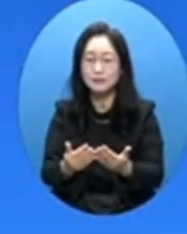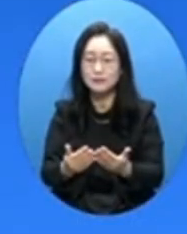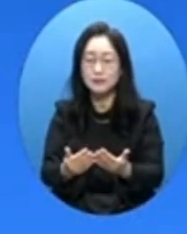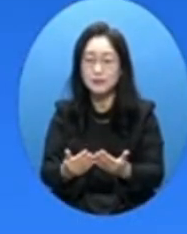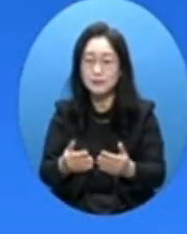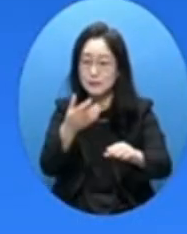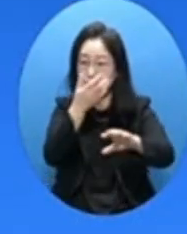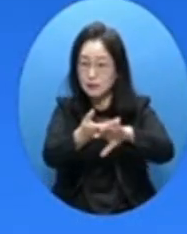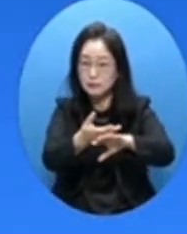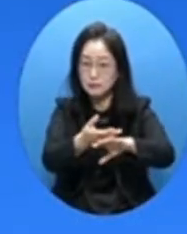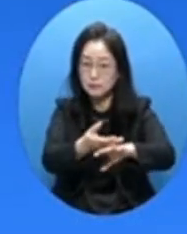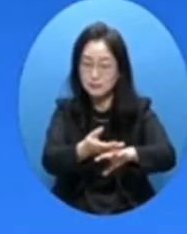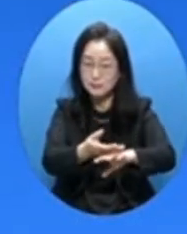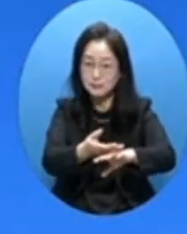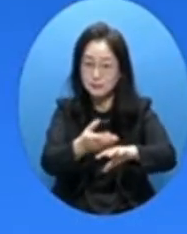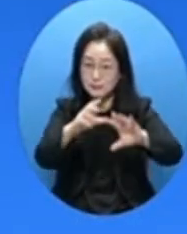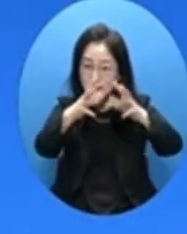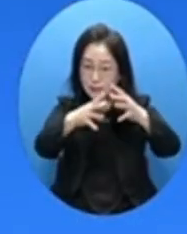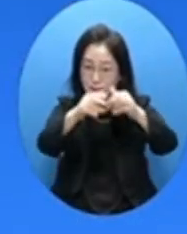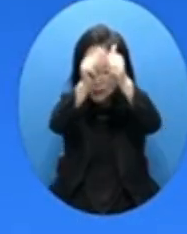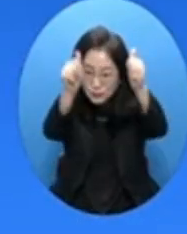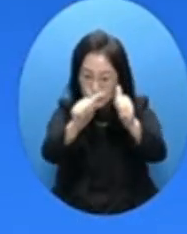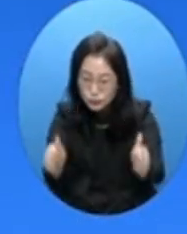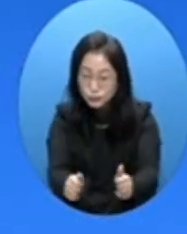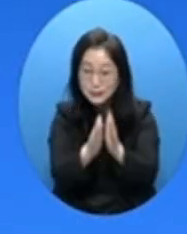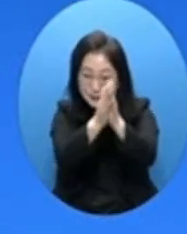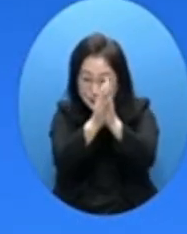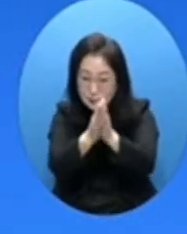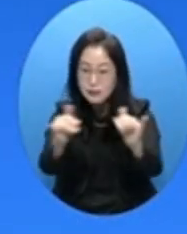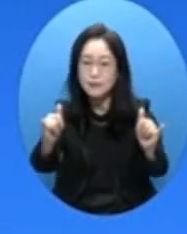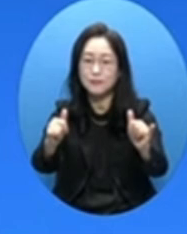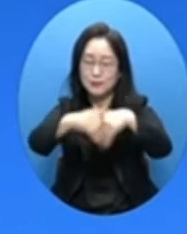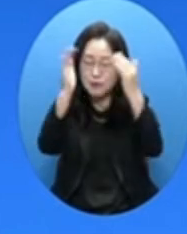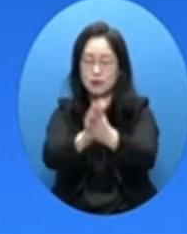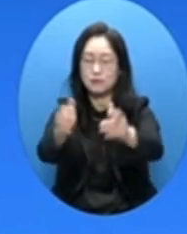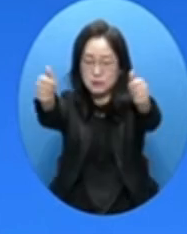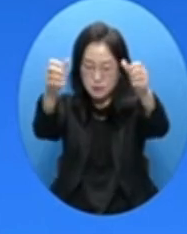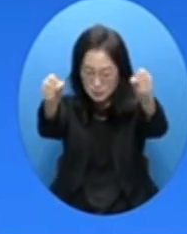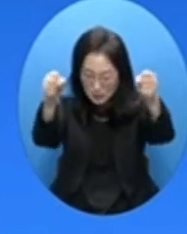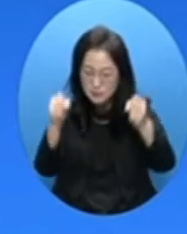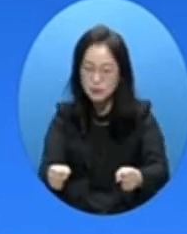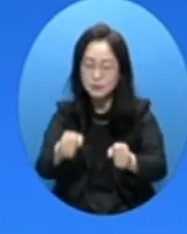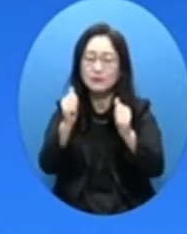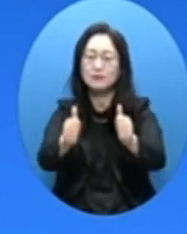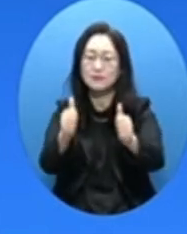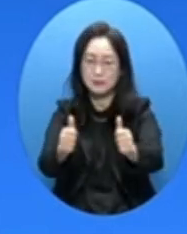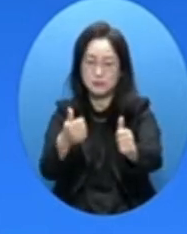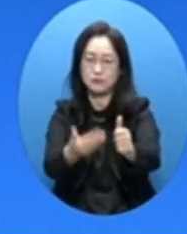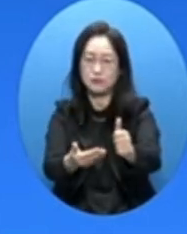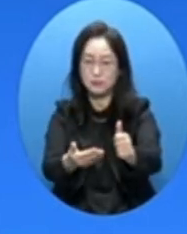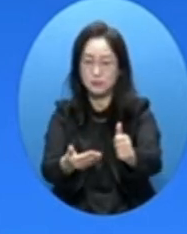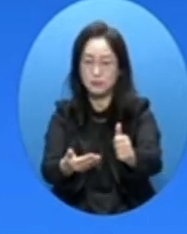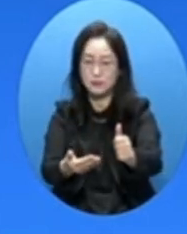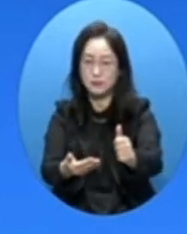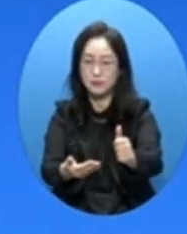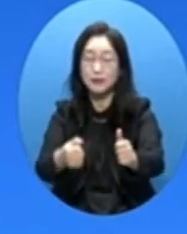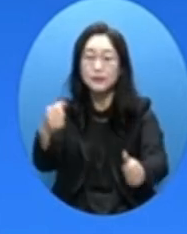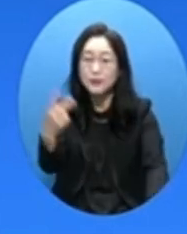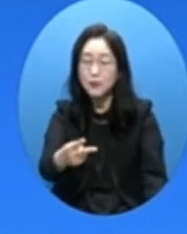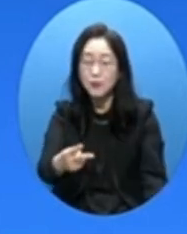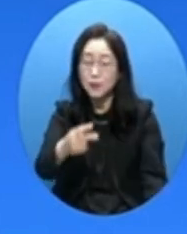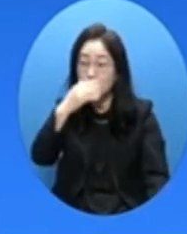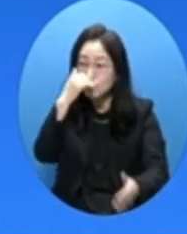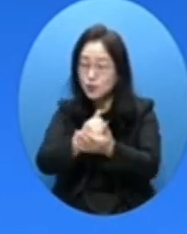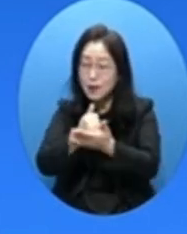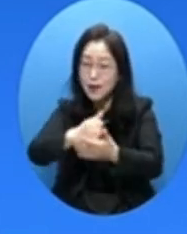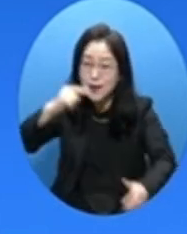이방 우상을 숭배하는 선자들이 심판을 받게 된 것입니다 불은 또한